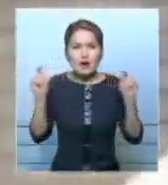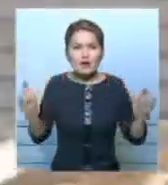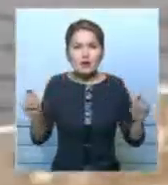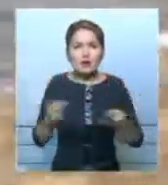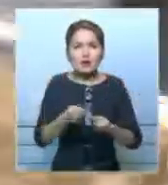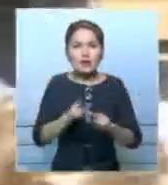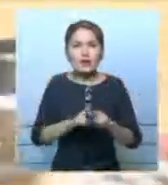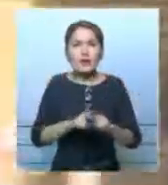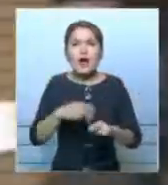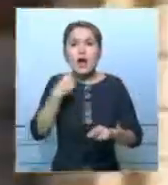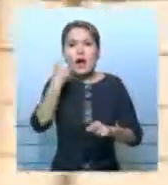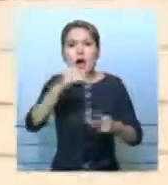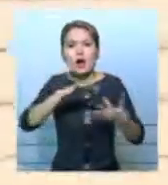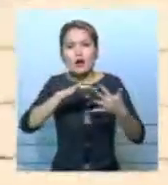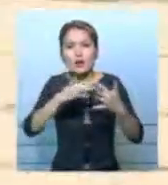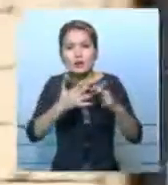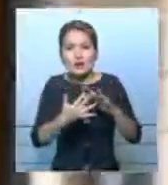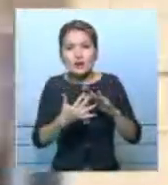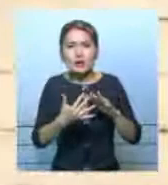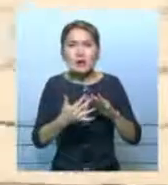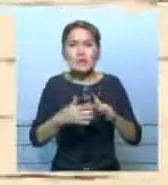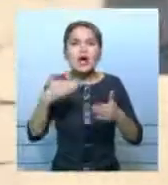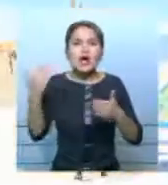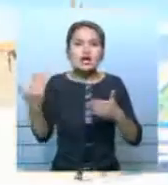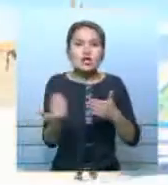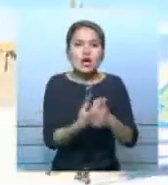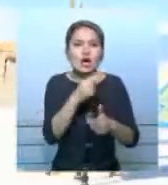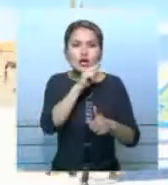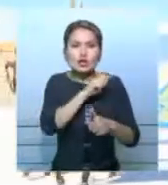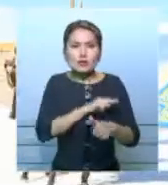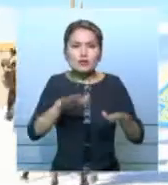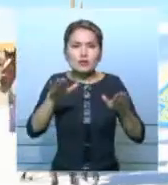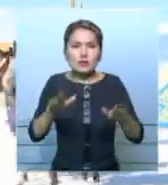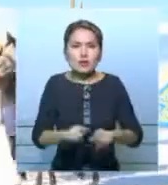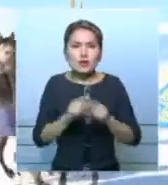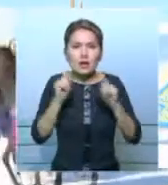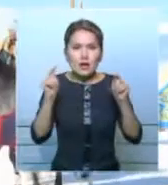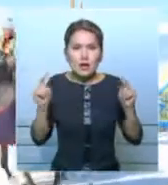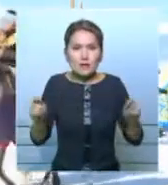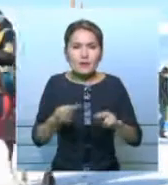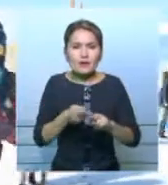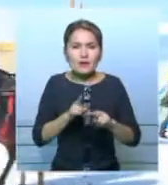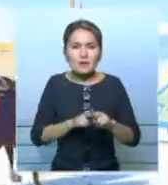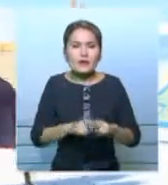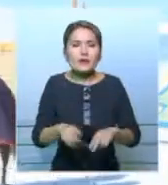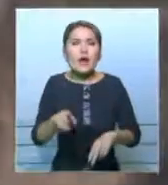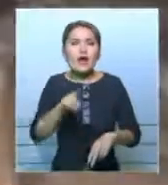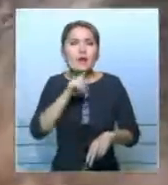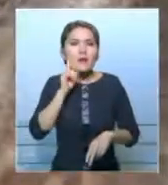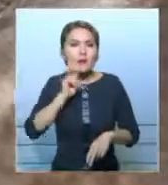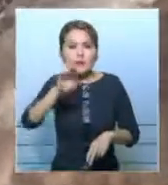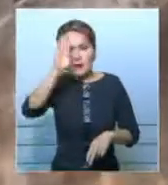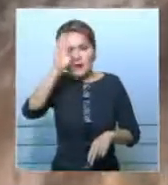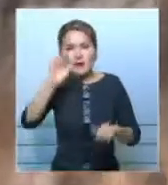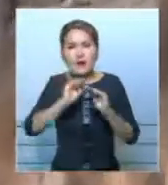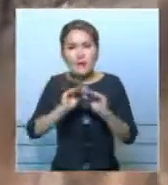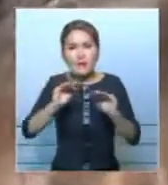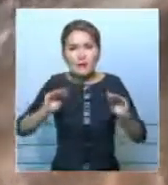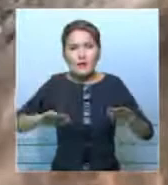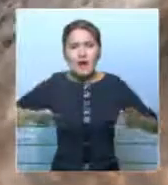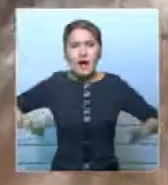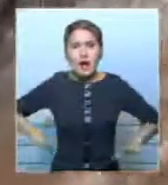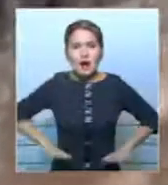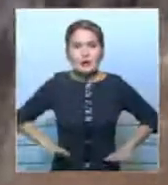бар. Шалғай ауылдың 10 шақты тұрғыны жаңа жұмыс орнымен қамтылды. Олар жергілікті қара домалақтарға атқа мінудің қыр-сырын